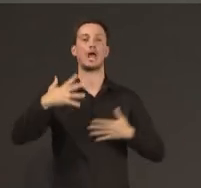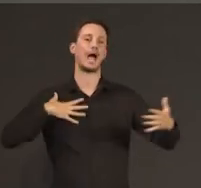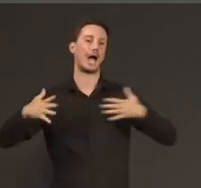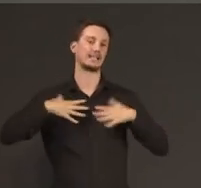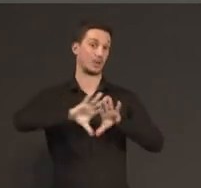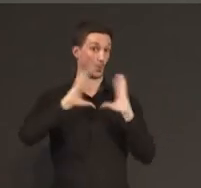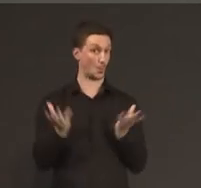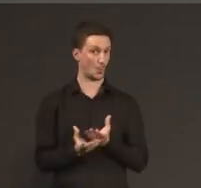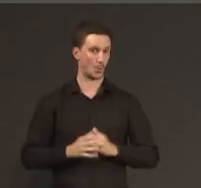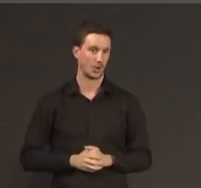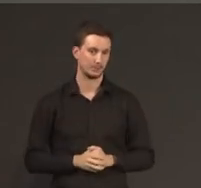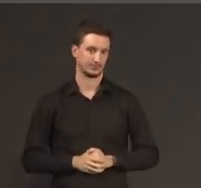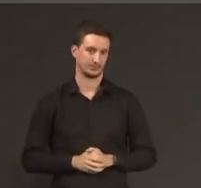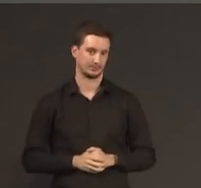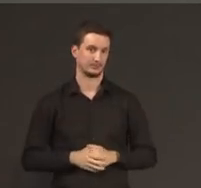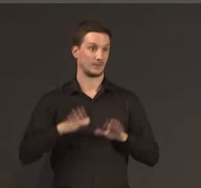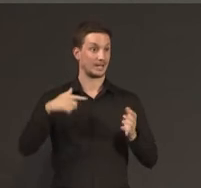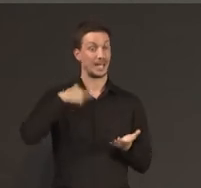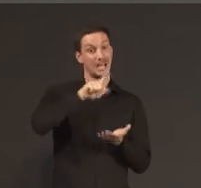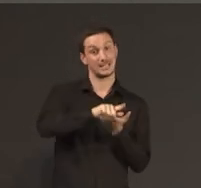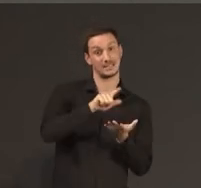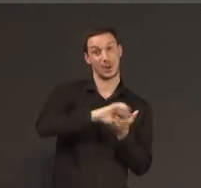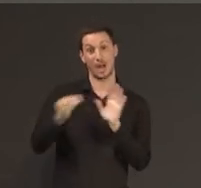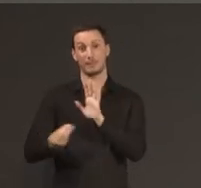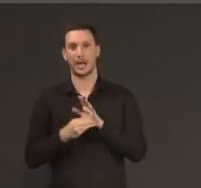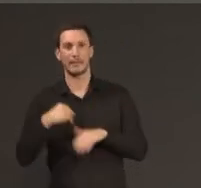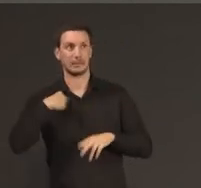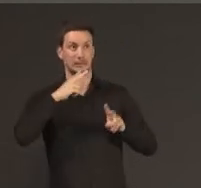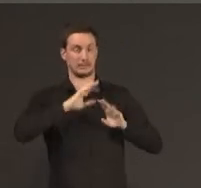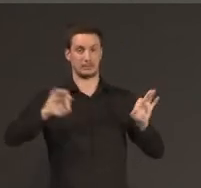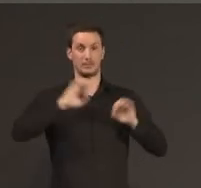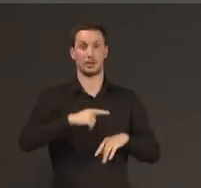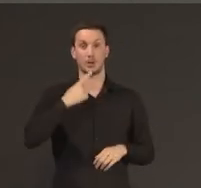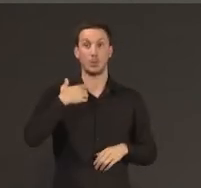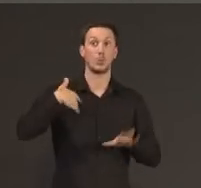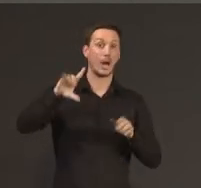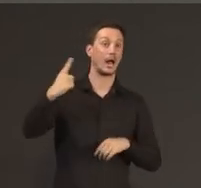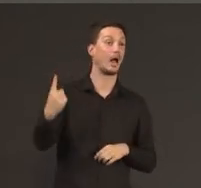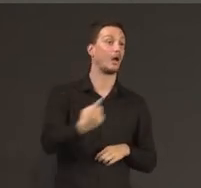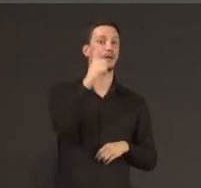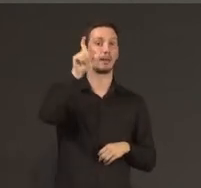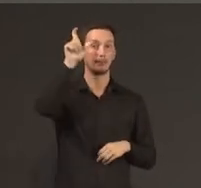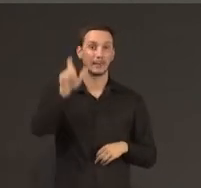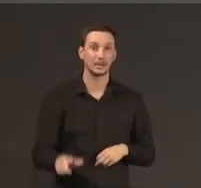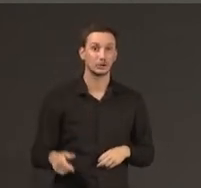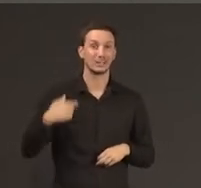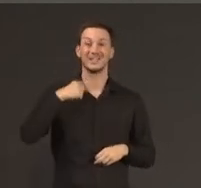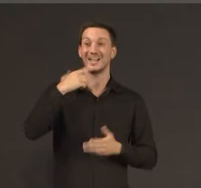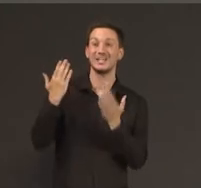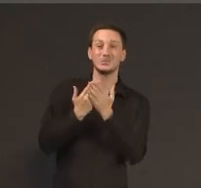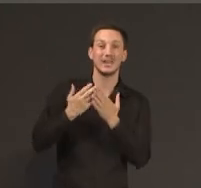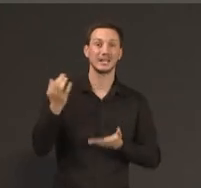mundo. De llengües aplicades ja ni en parlo, perquè, com diria qualsevol persona a qui expliquem què